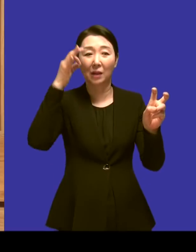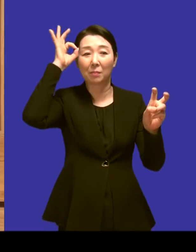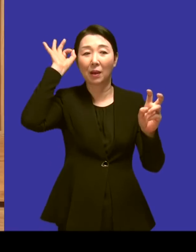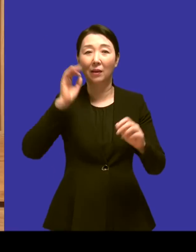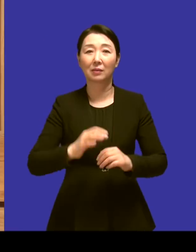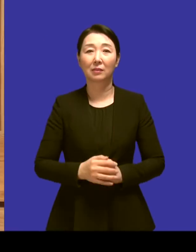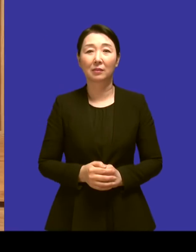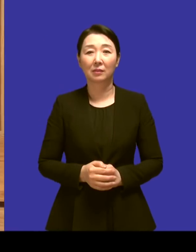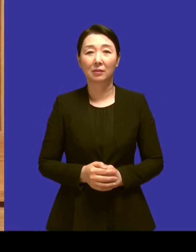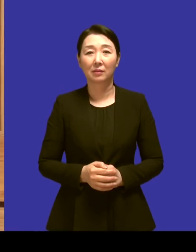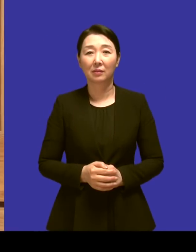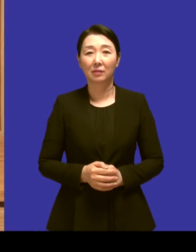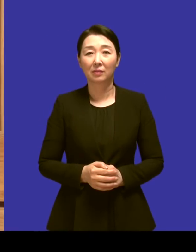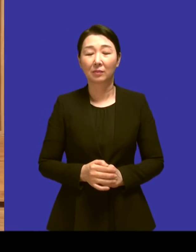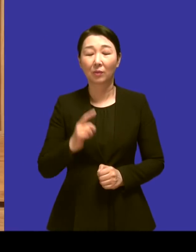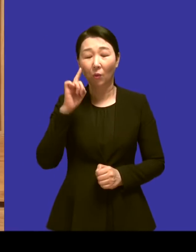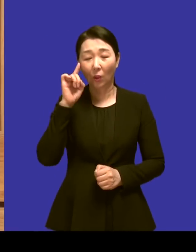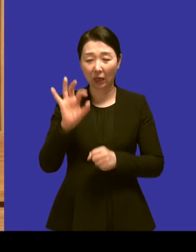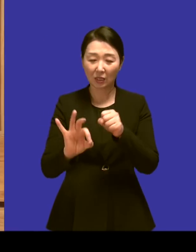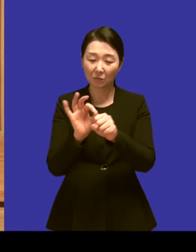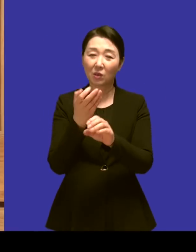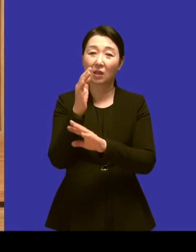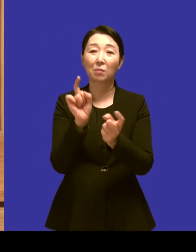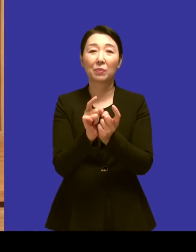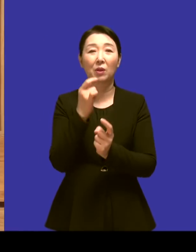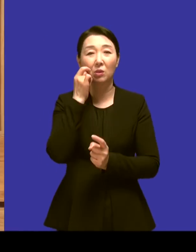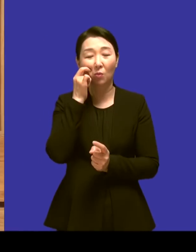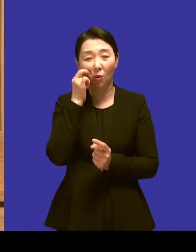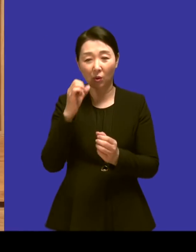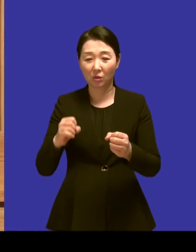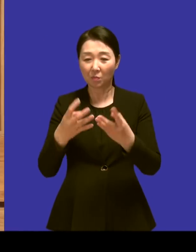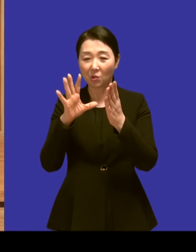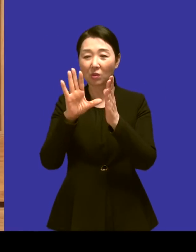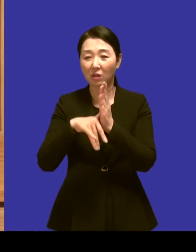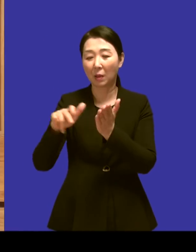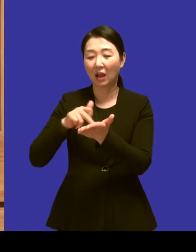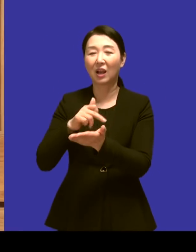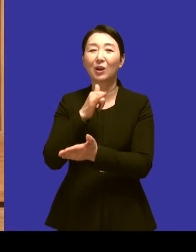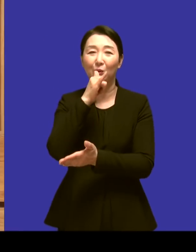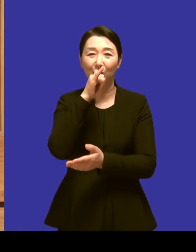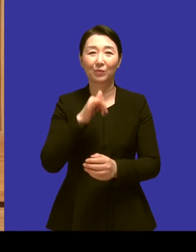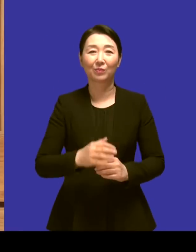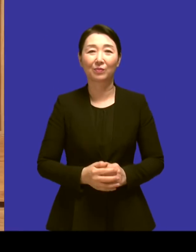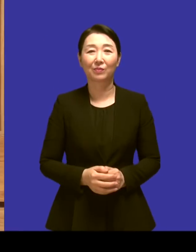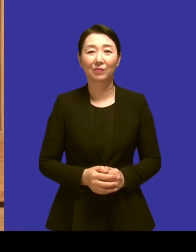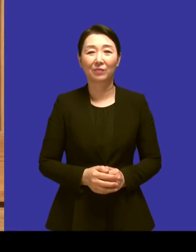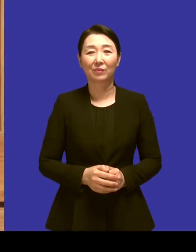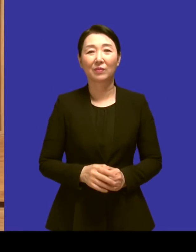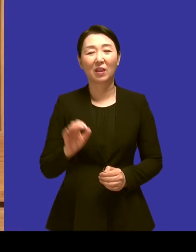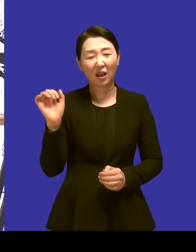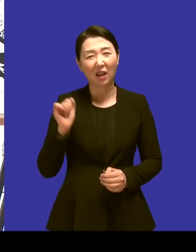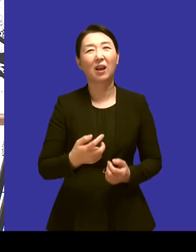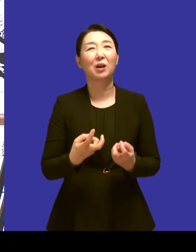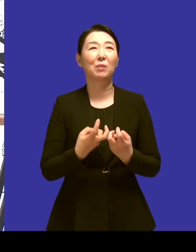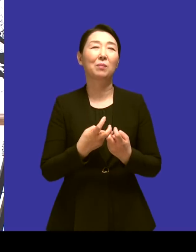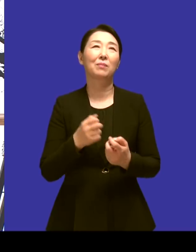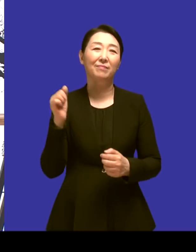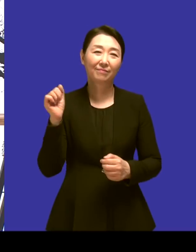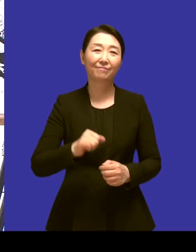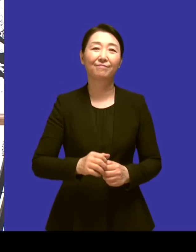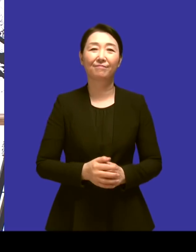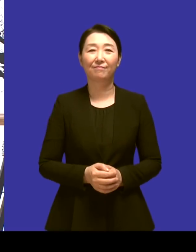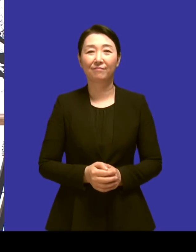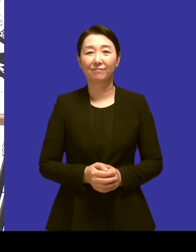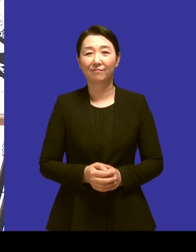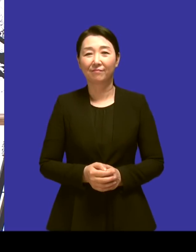계속 거의 한 10년 이상 못 만났는데 계속 명절 때만 카톡 보내는 후배들 생각이 나네요. 아, 그런 강박을 가질 수가 있죠. 야,